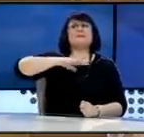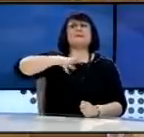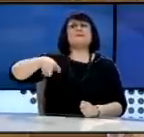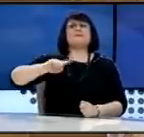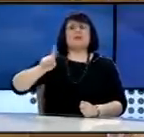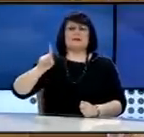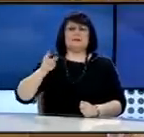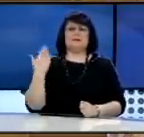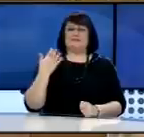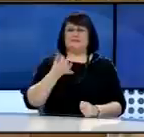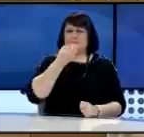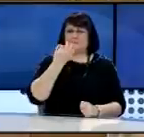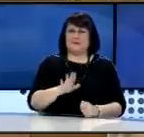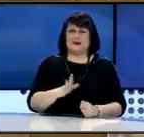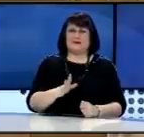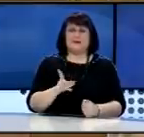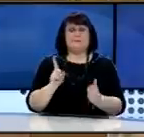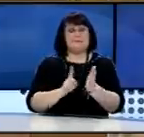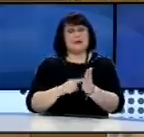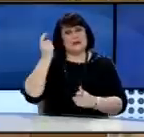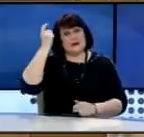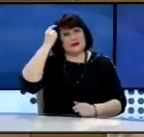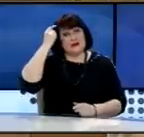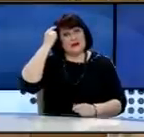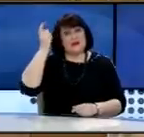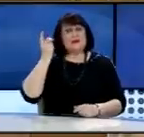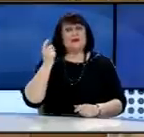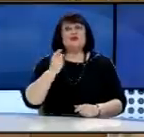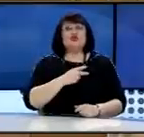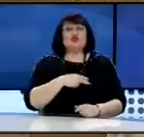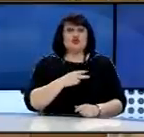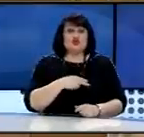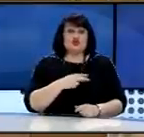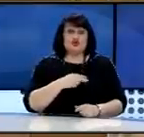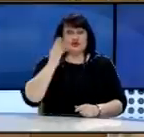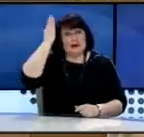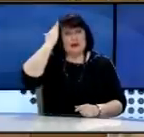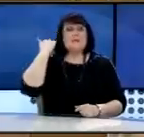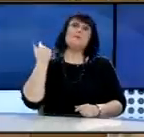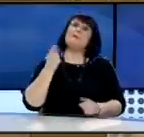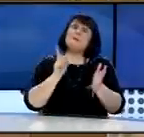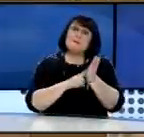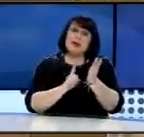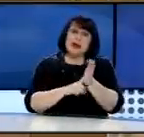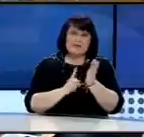Είπα και την άλλη φορά, χωρίς αυταπάτες, αλλά η πόρτα του διαλόγου πρέπει να παραμείνει ανοιχτή.